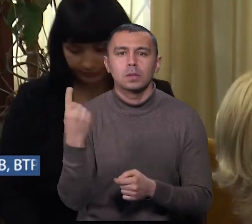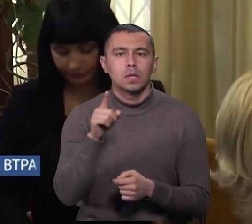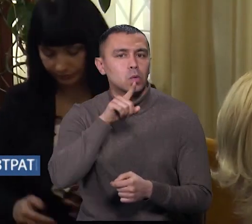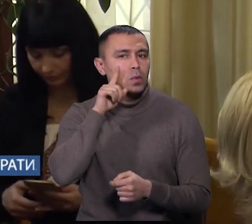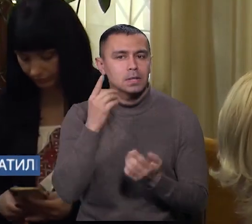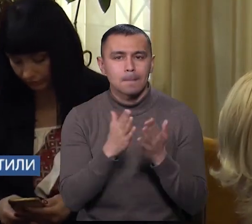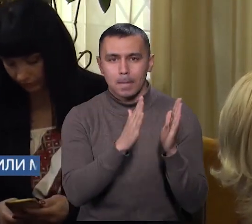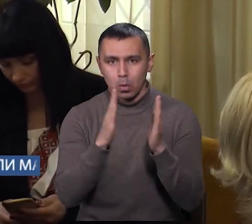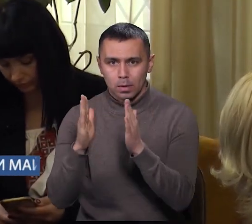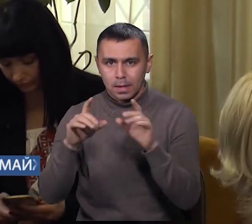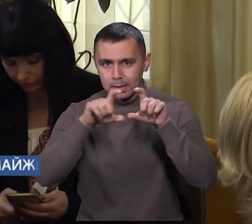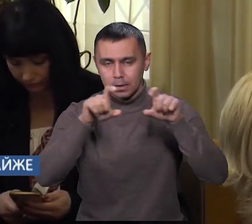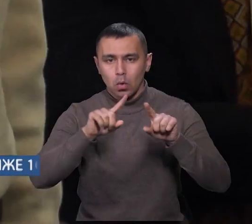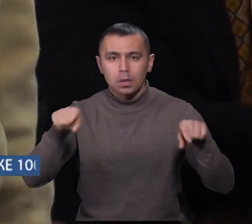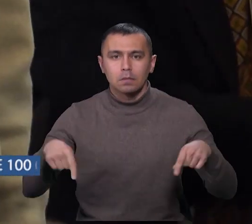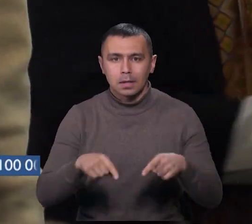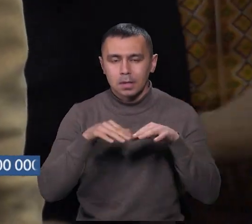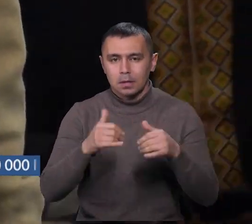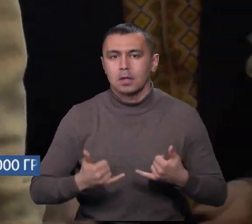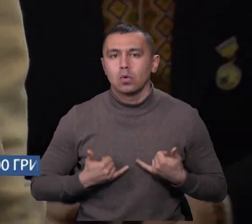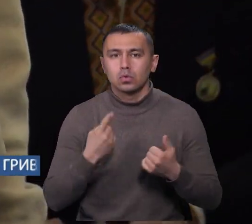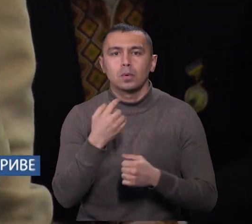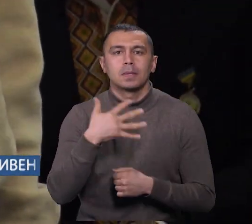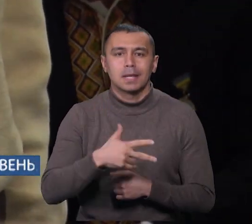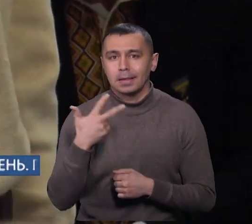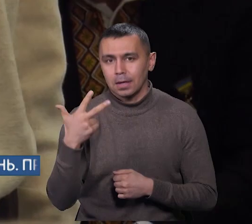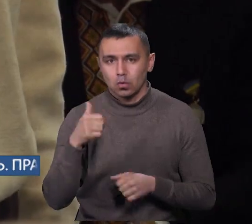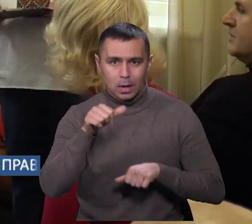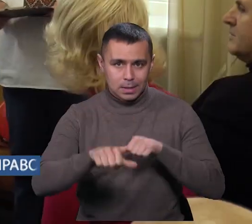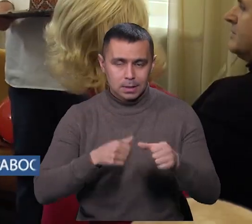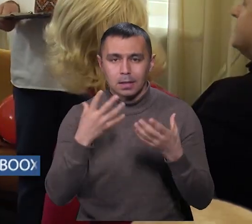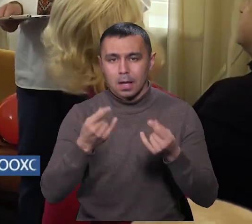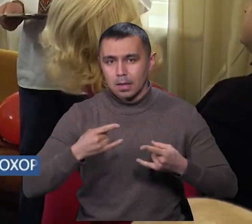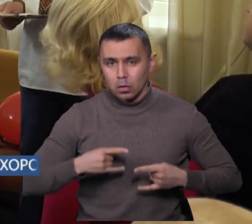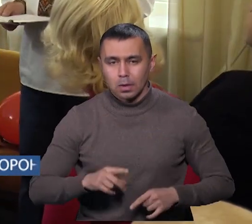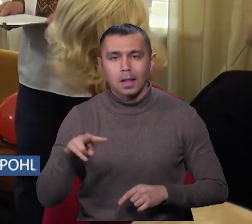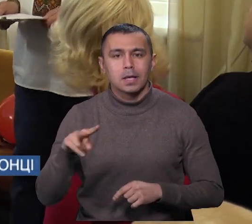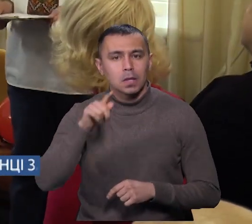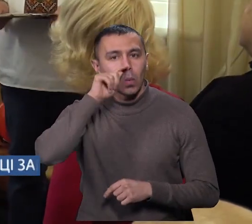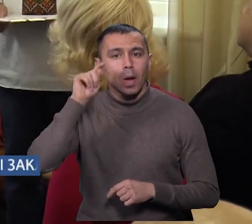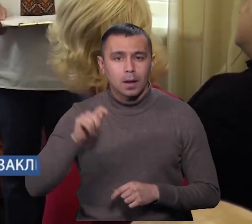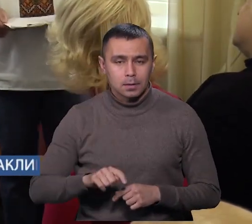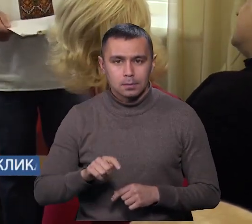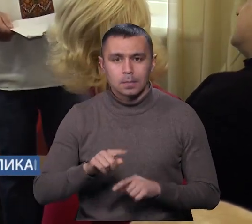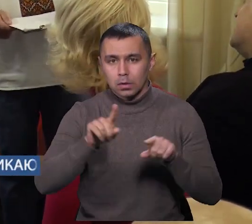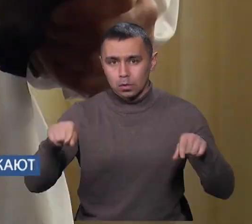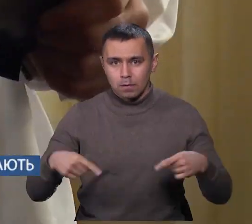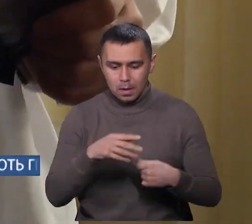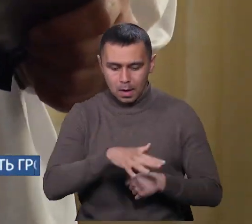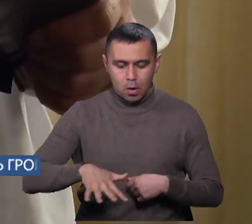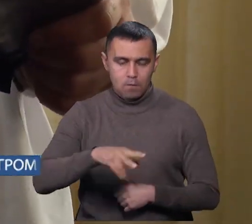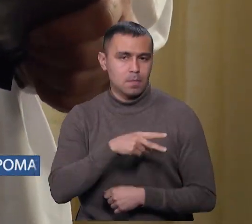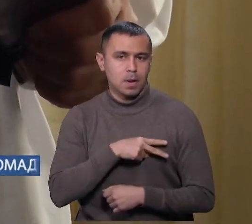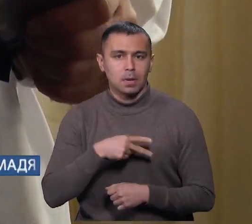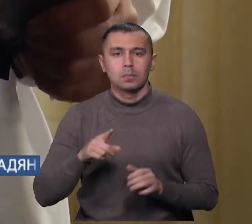юнацькій бібліотеці. Організували захід з нагоди 153-ї річниці з дня народження Лесі Українки, а заснували краєву премію